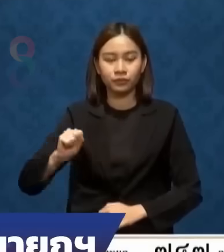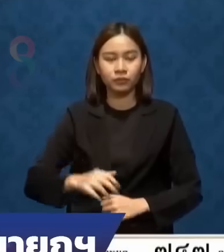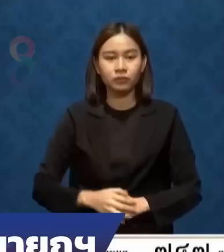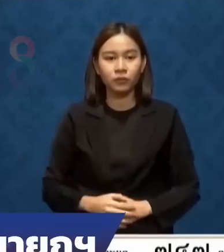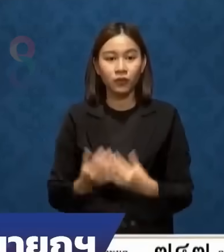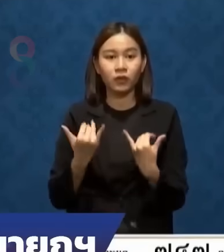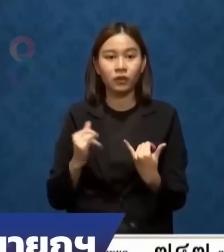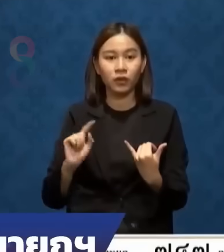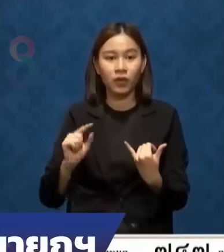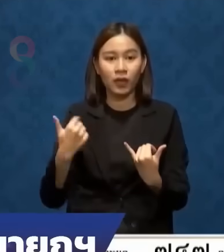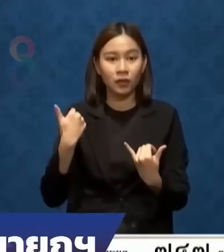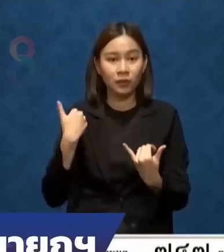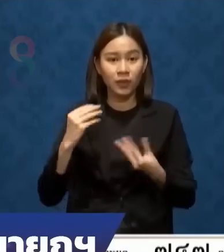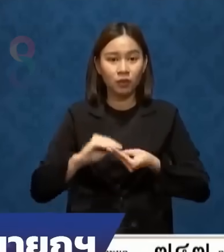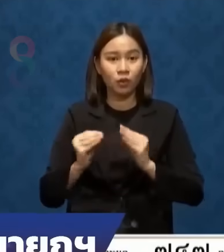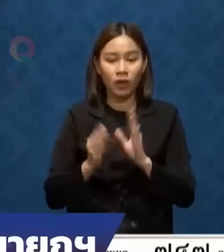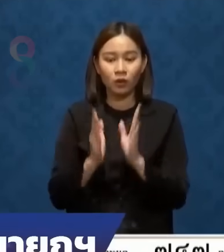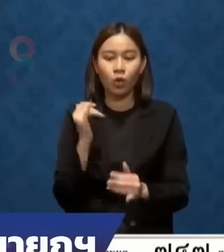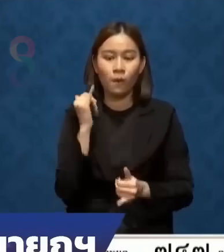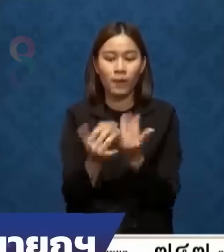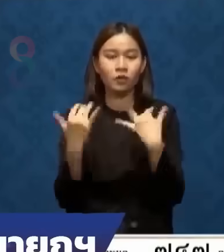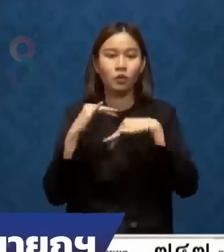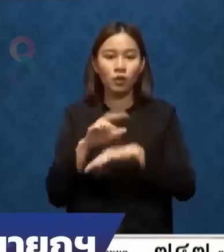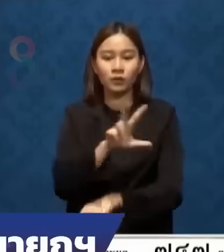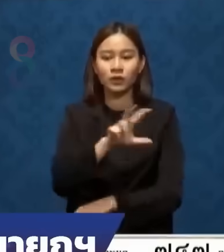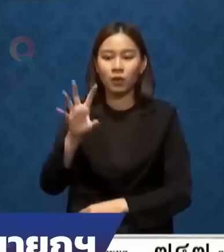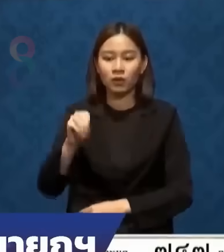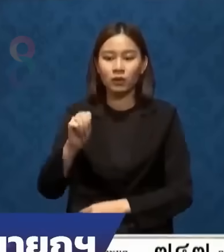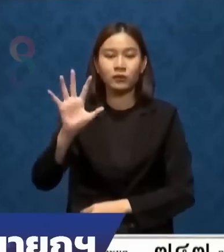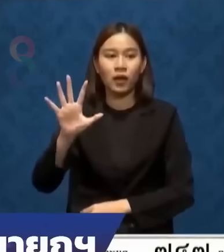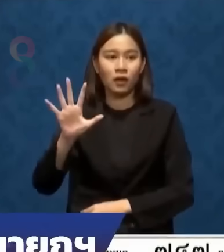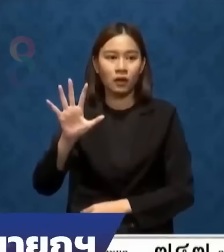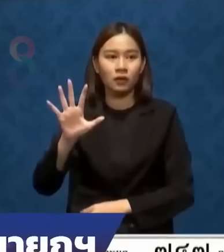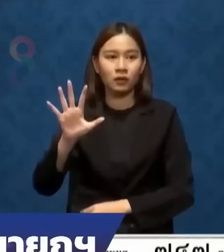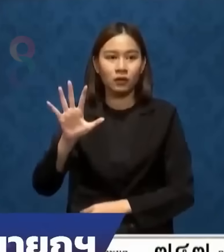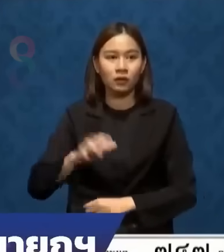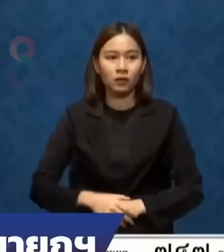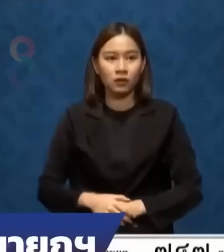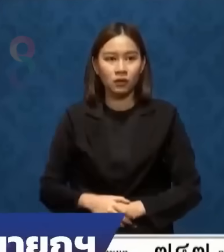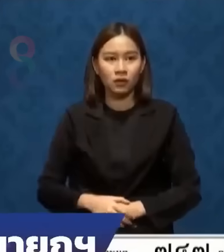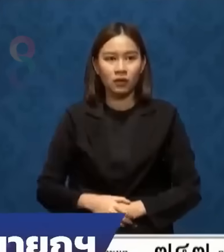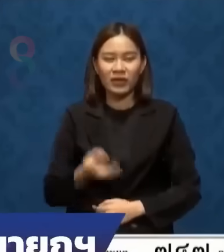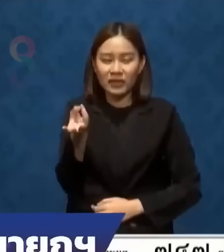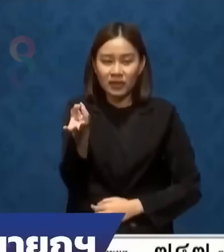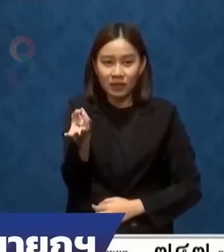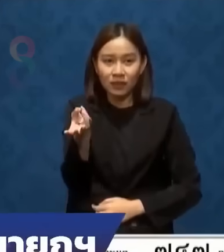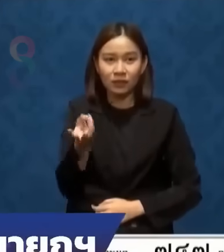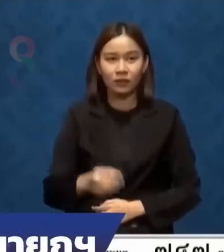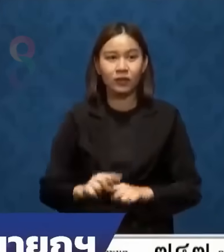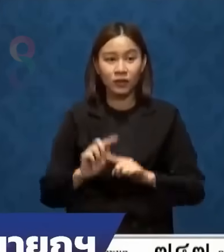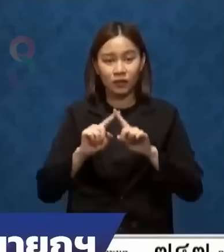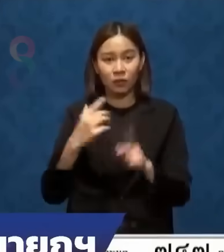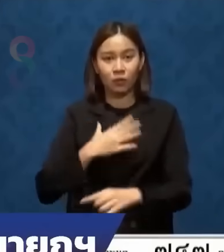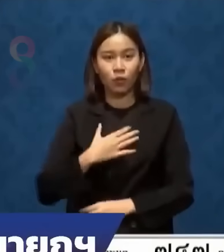ก็ตอนนี้นะครับก็มียอดผู้เข้ามาประชุม345ท่านครับท่านประธานก็อีกนิดนึงครับแต่ผมอ